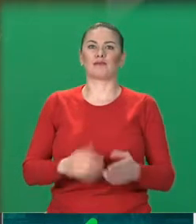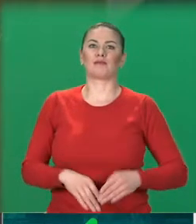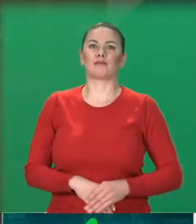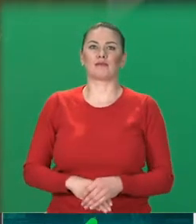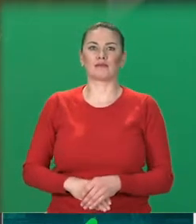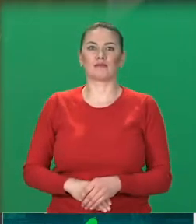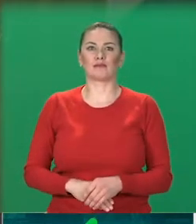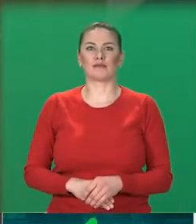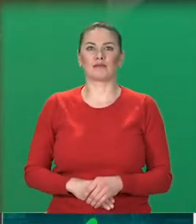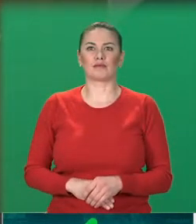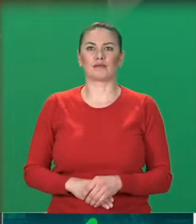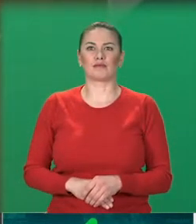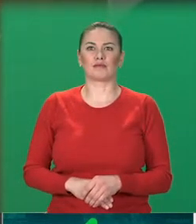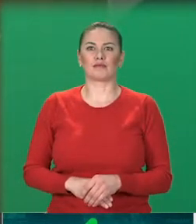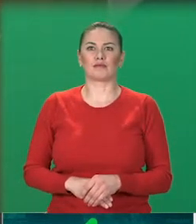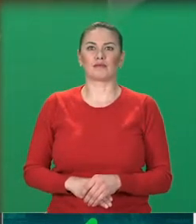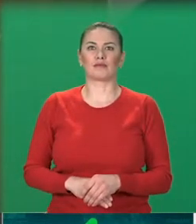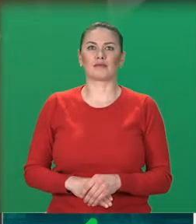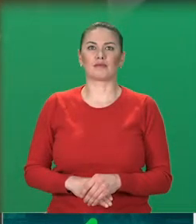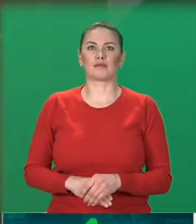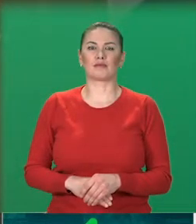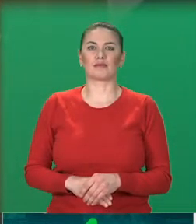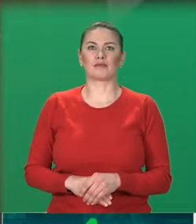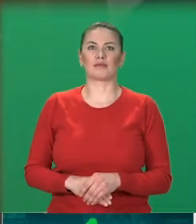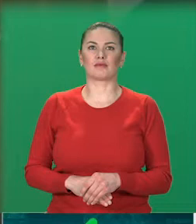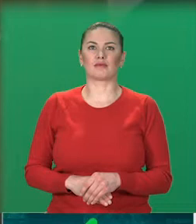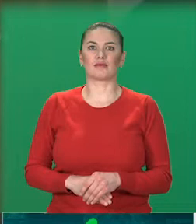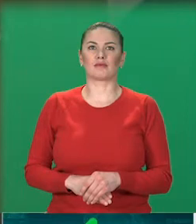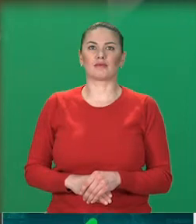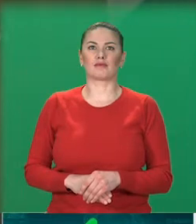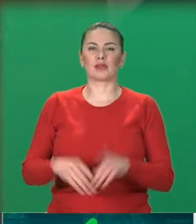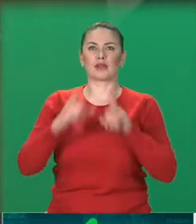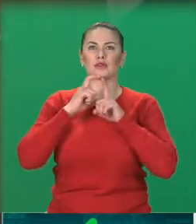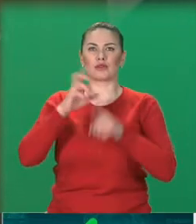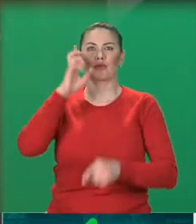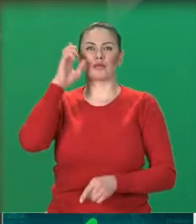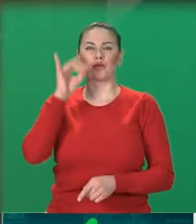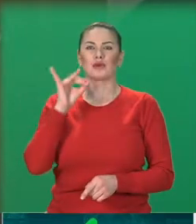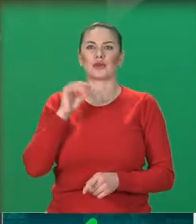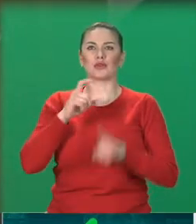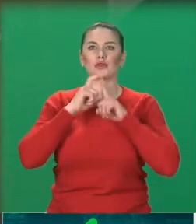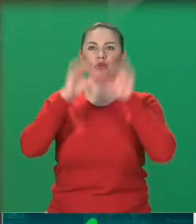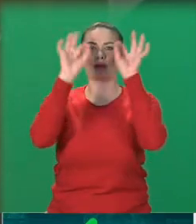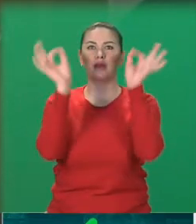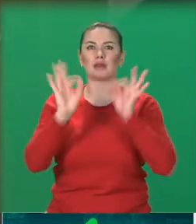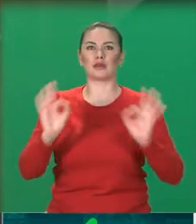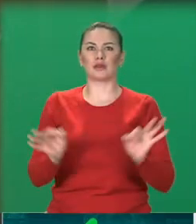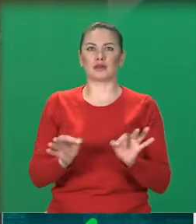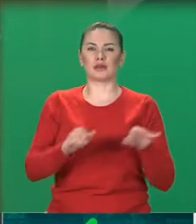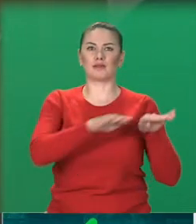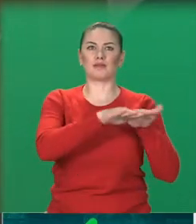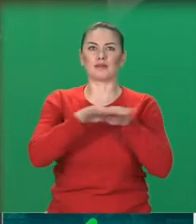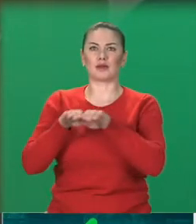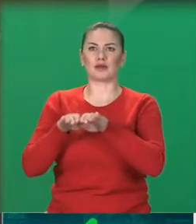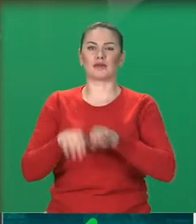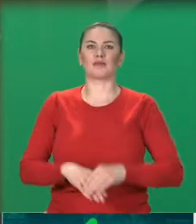Не случайно, что в той формулировке, о которой мы с вами говорим, слово «Бог» и слово «идеалы»